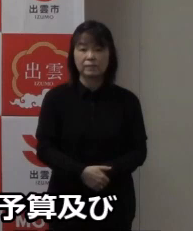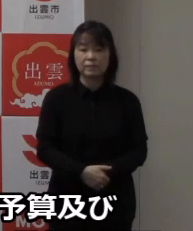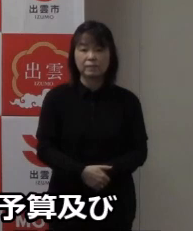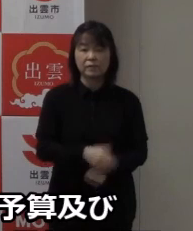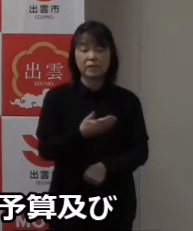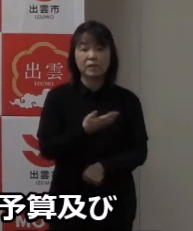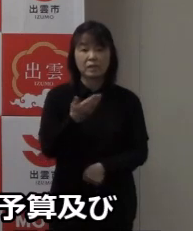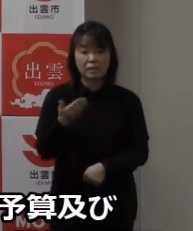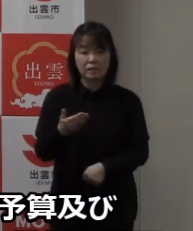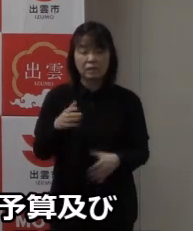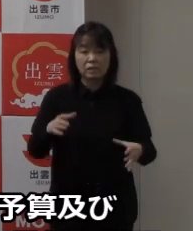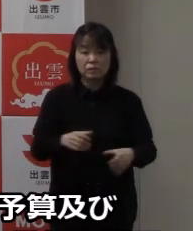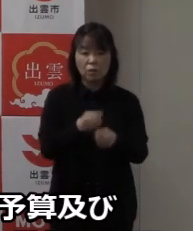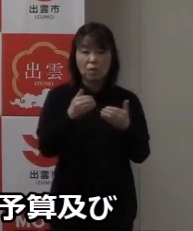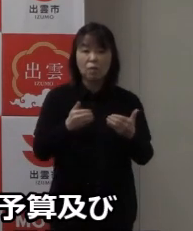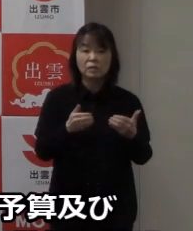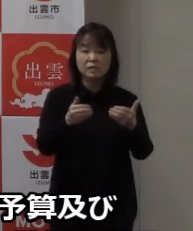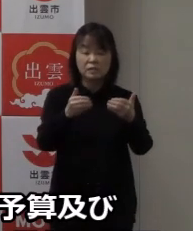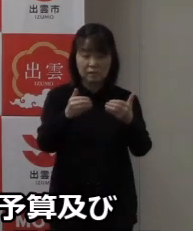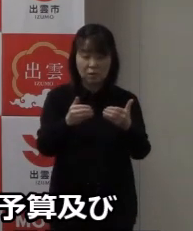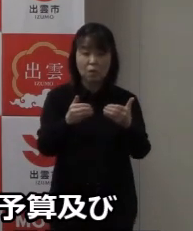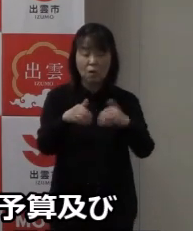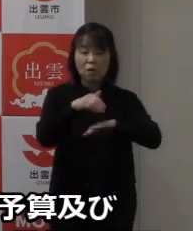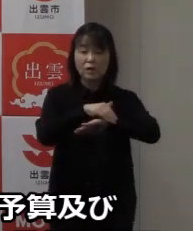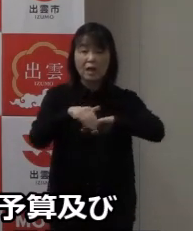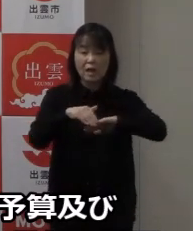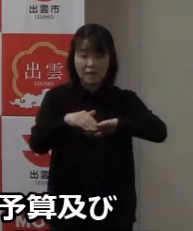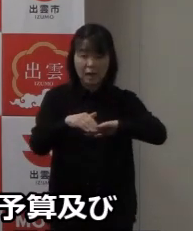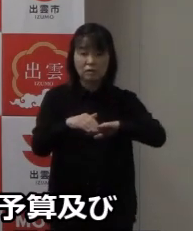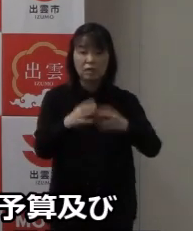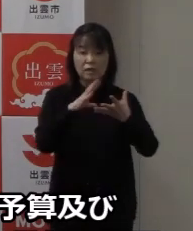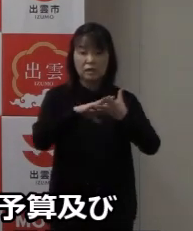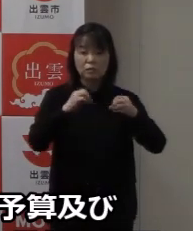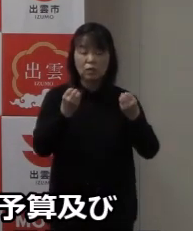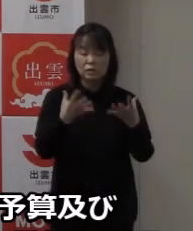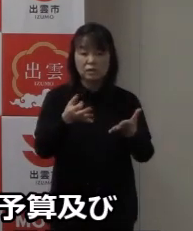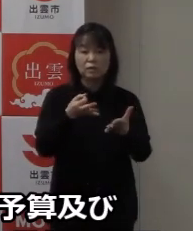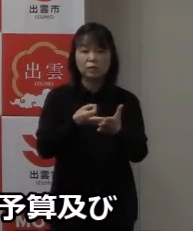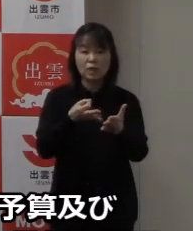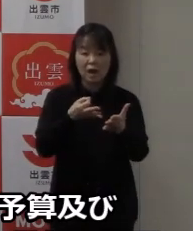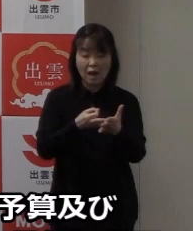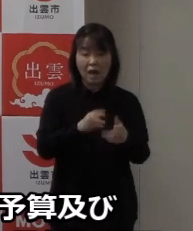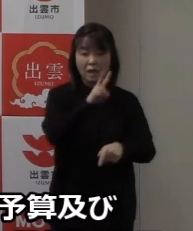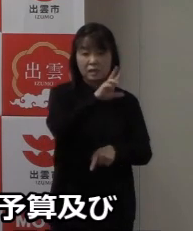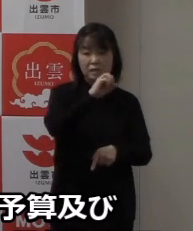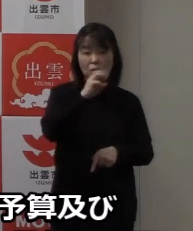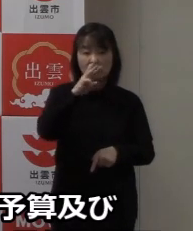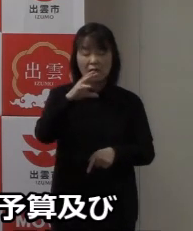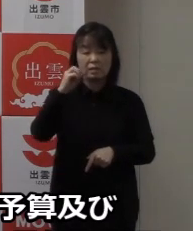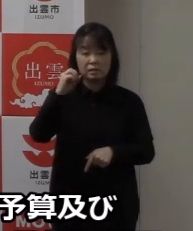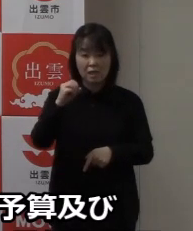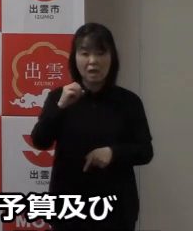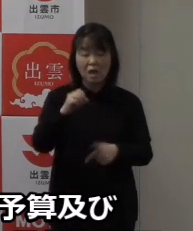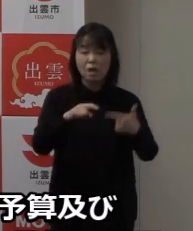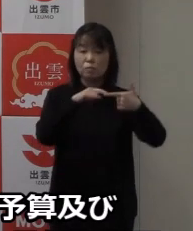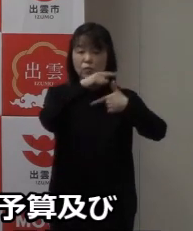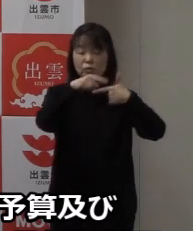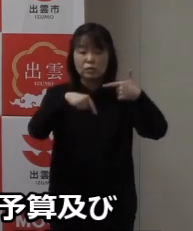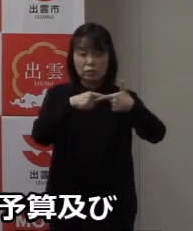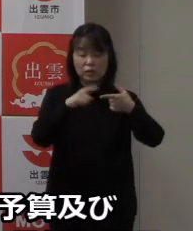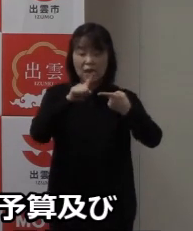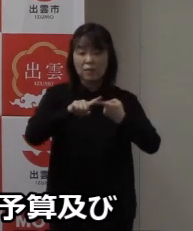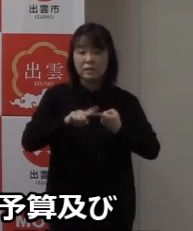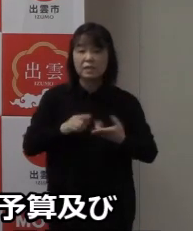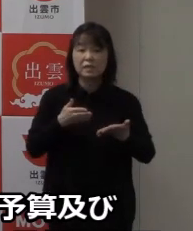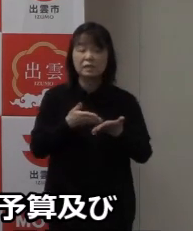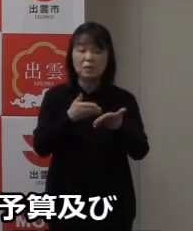次に総合振興計画出雲神話2030に掲げる6つの基本方策に沿って説明をさせていただ